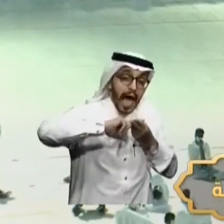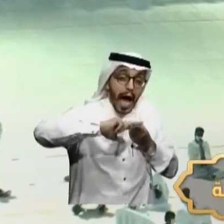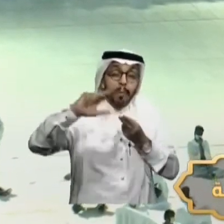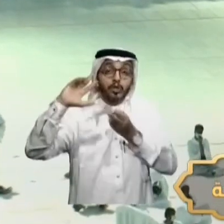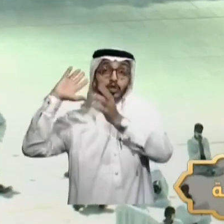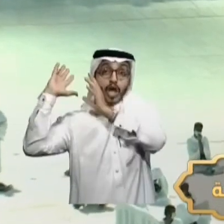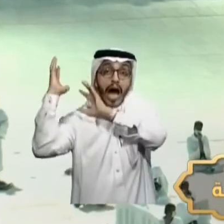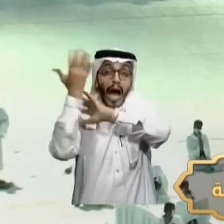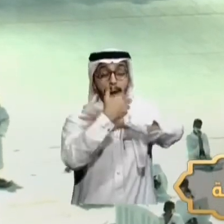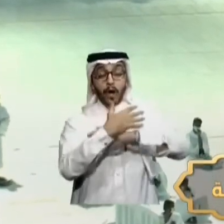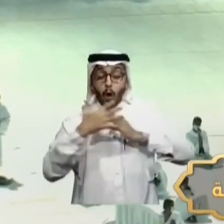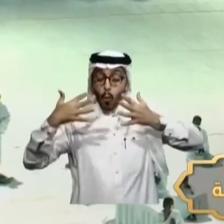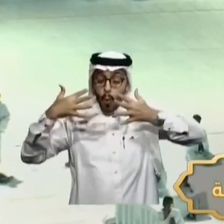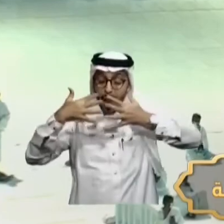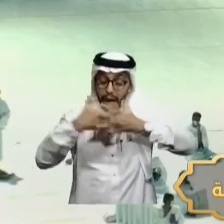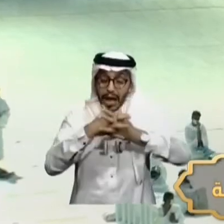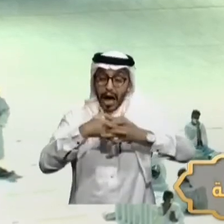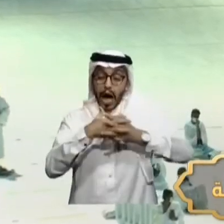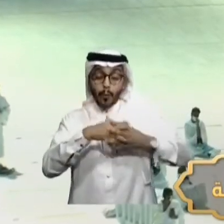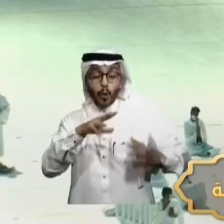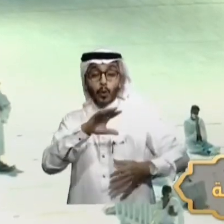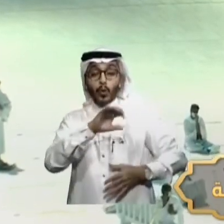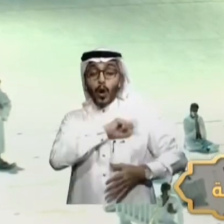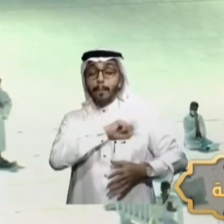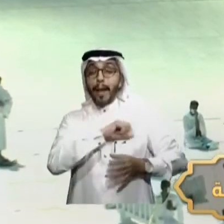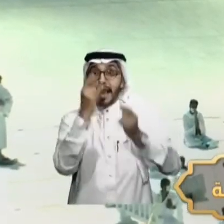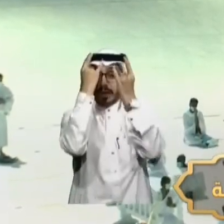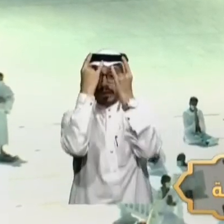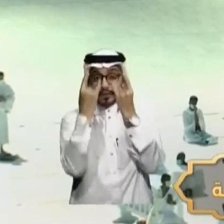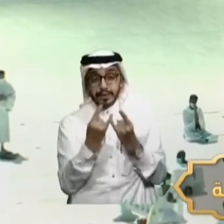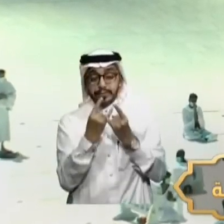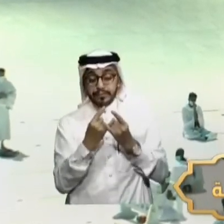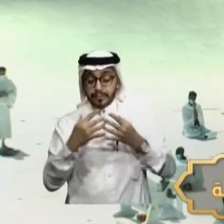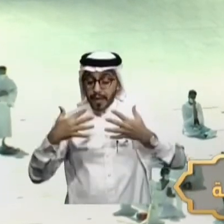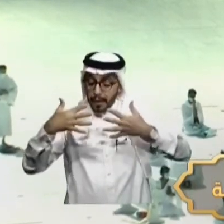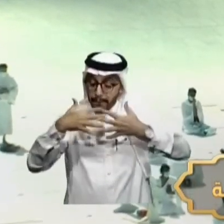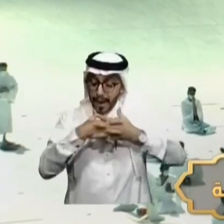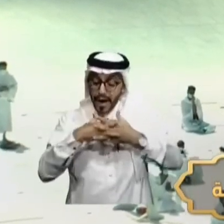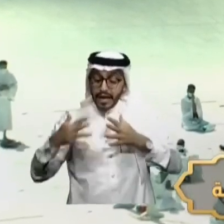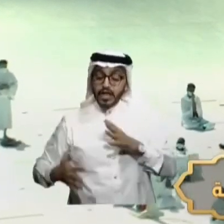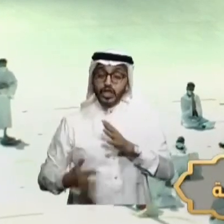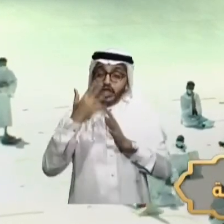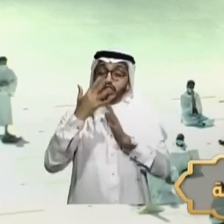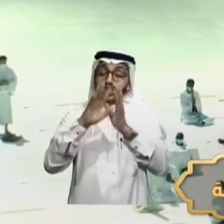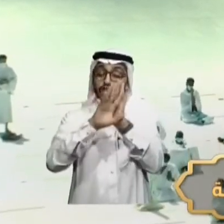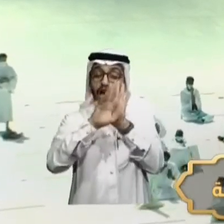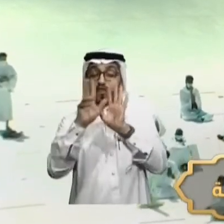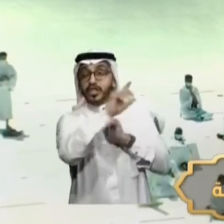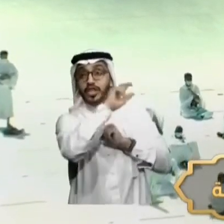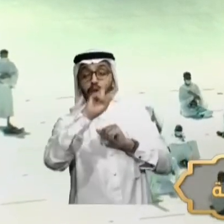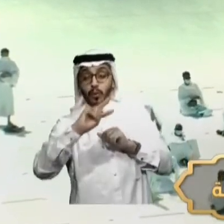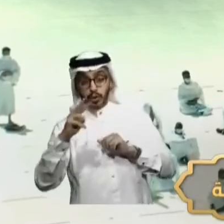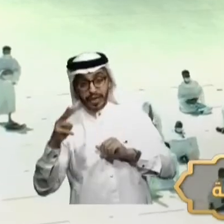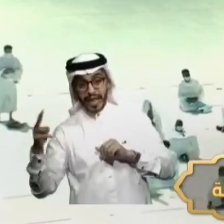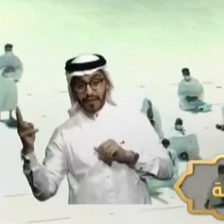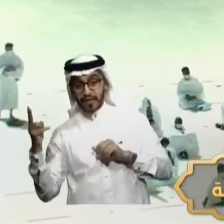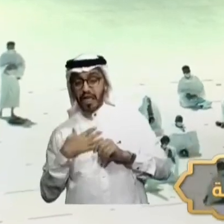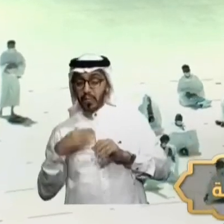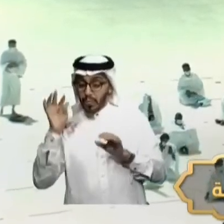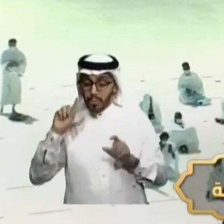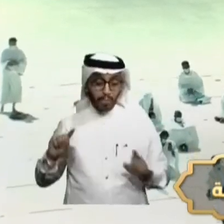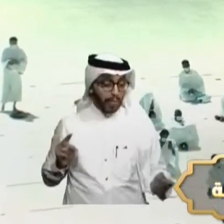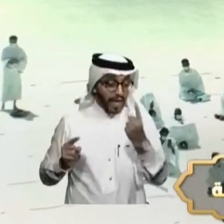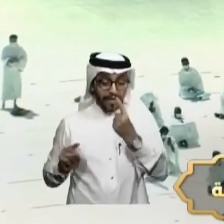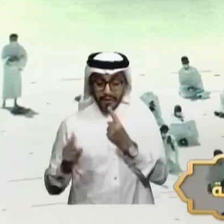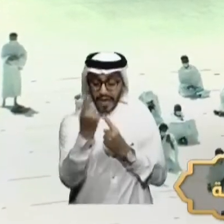الشامل والوئام والتراحم الكامل بين أبناء الشرائع المختلفة، دون إساءةٍ